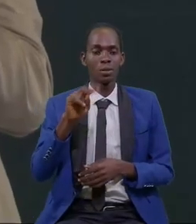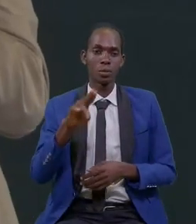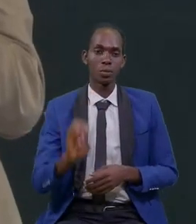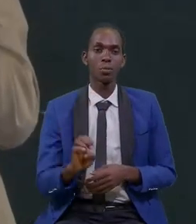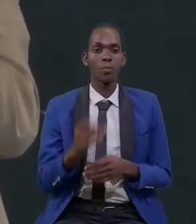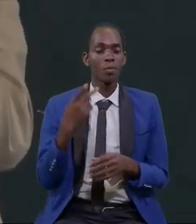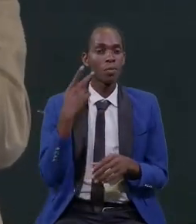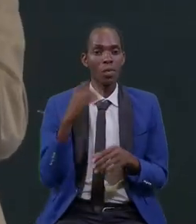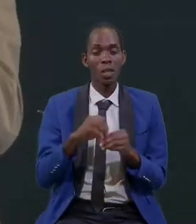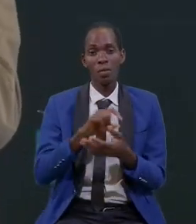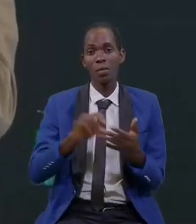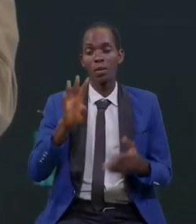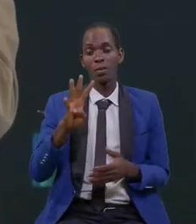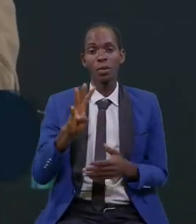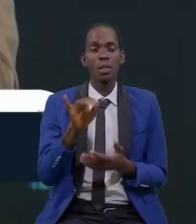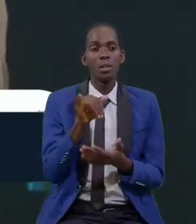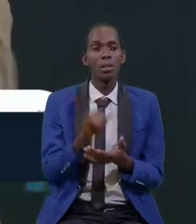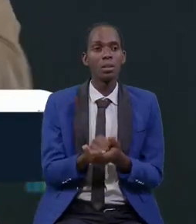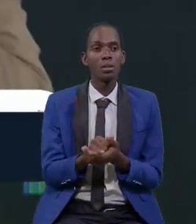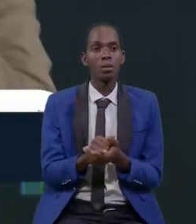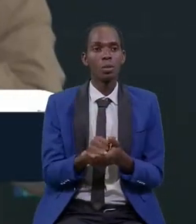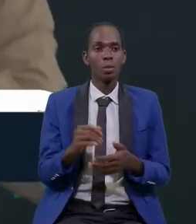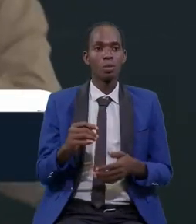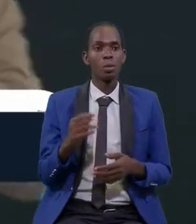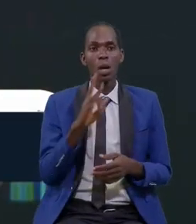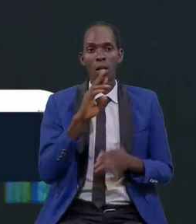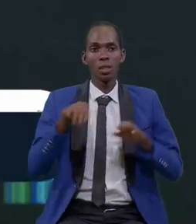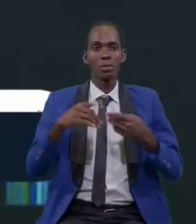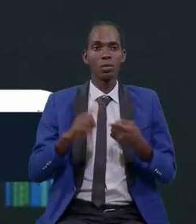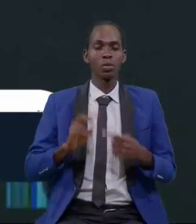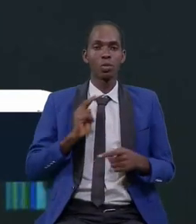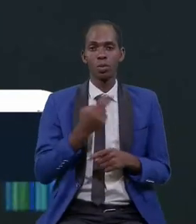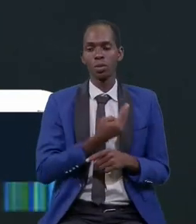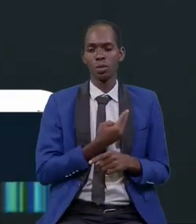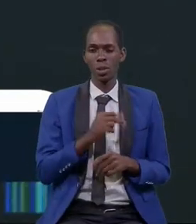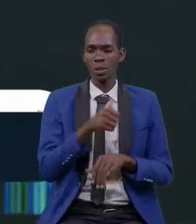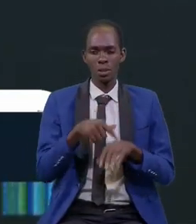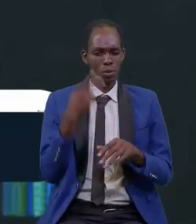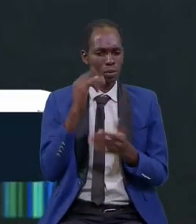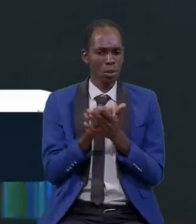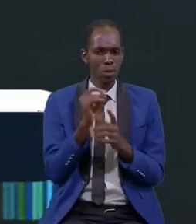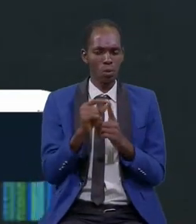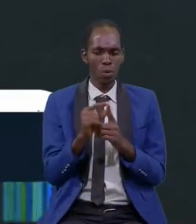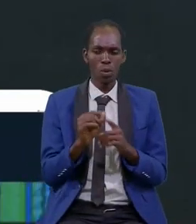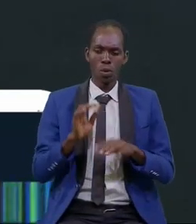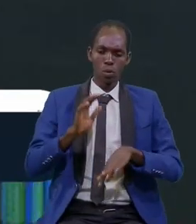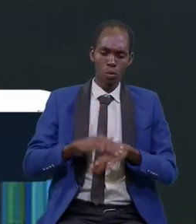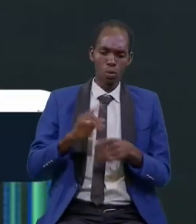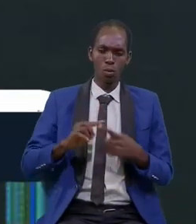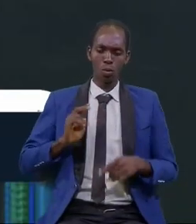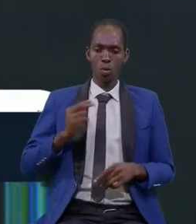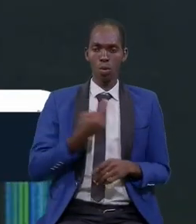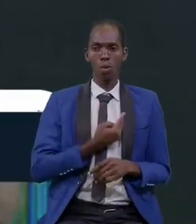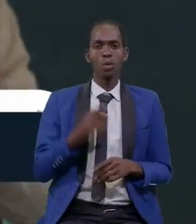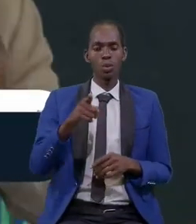Verset 4. Lesquels nous assurent de sa part. Et chaque fois vous voyez cela, lesquels nous assurent. Tu